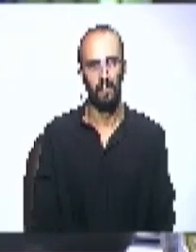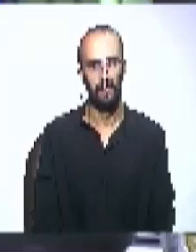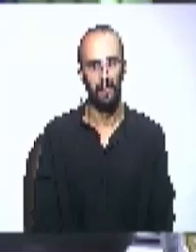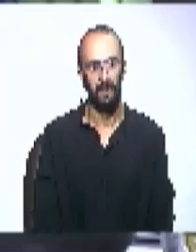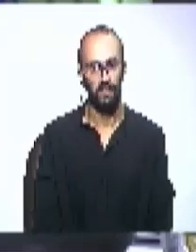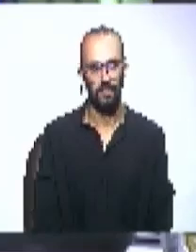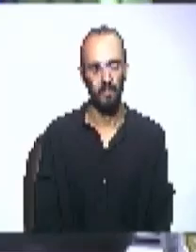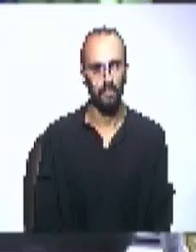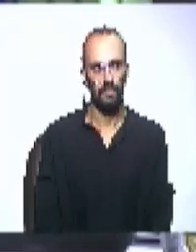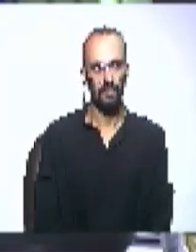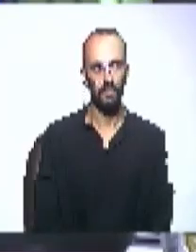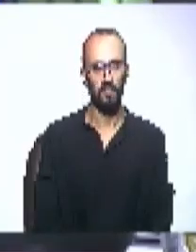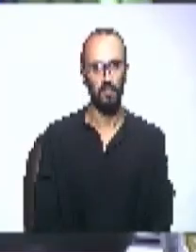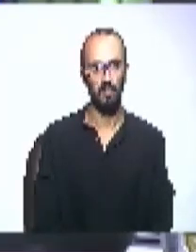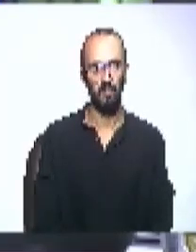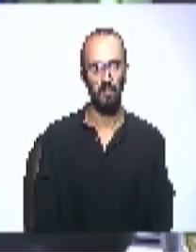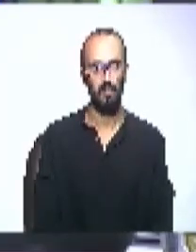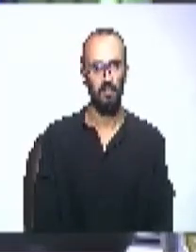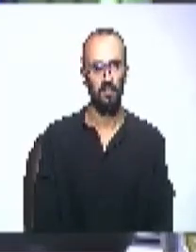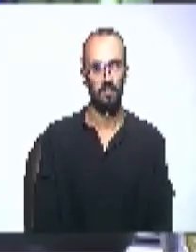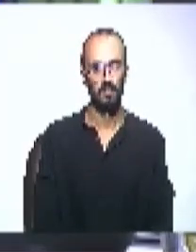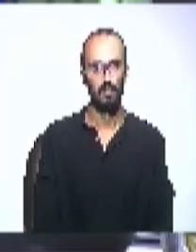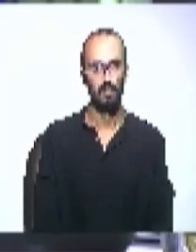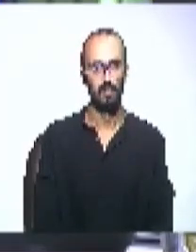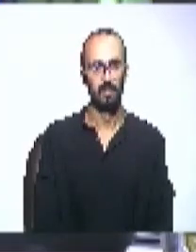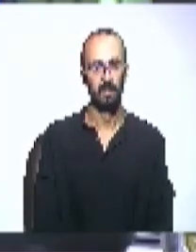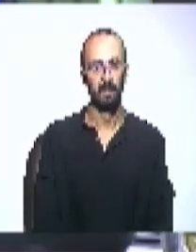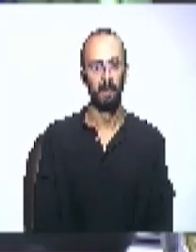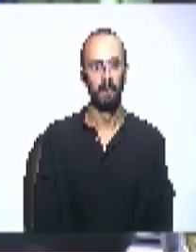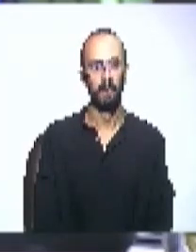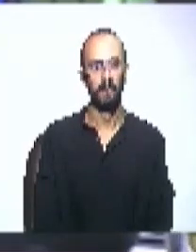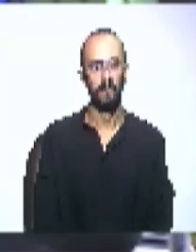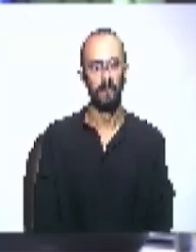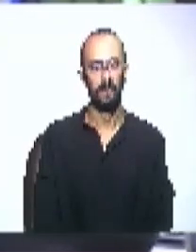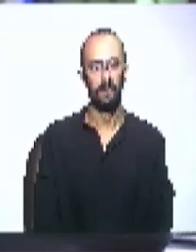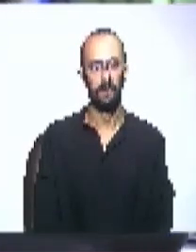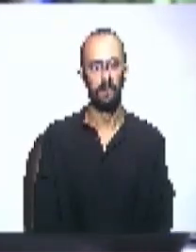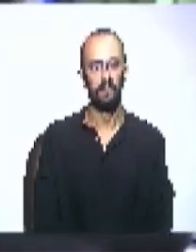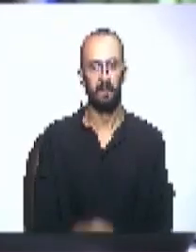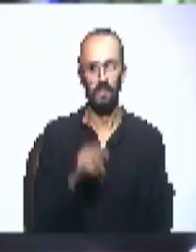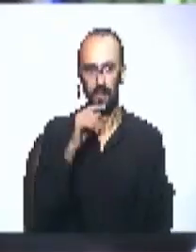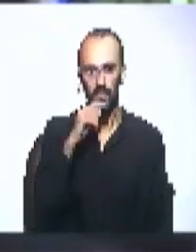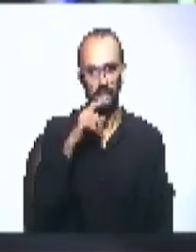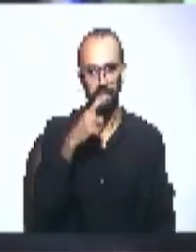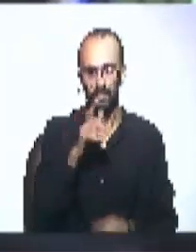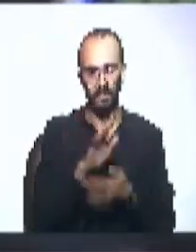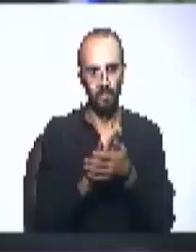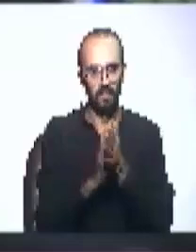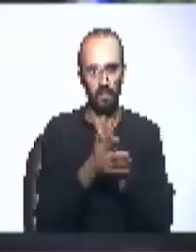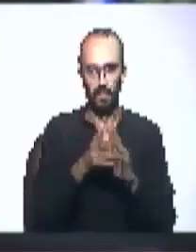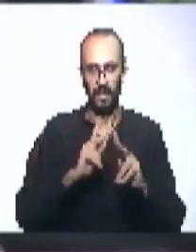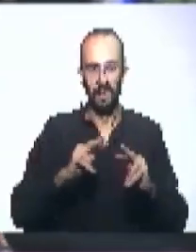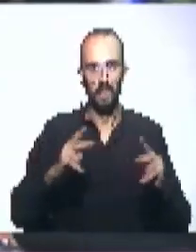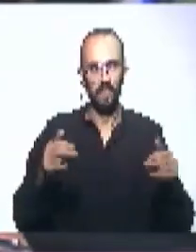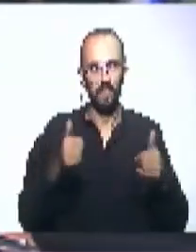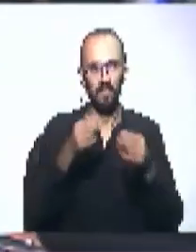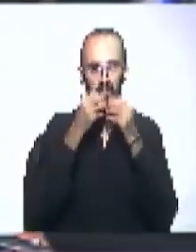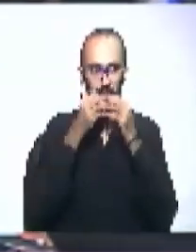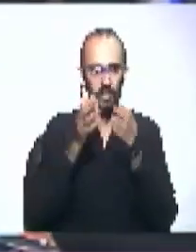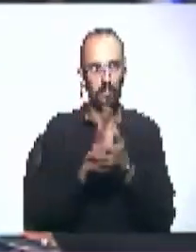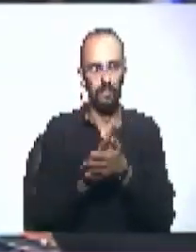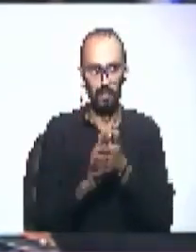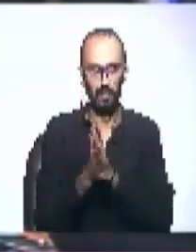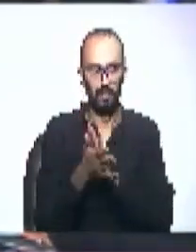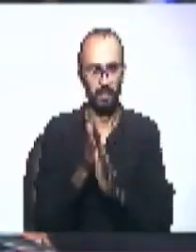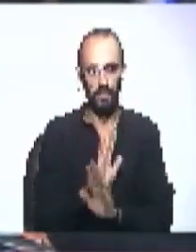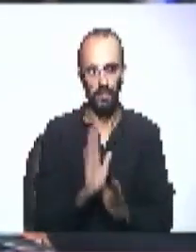نشتغل كده. ماشي. ده يبقى كده. تسلم ايدك يا شيف، انت عملت ان اصناف كتير وانواع كتير من نفس